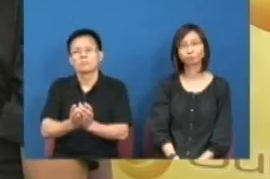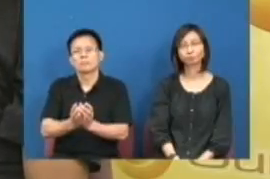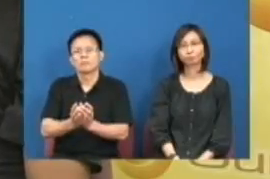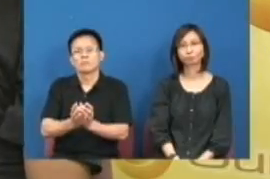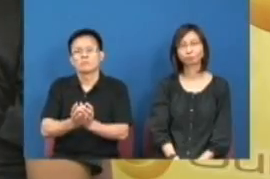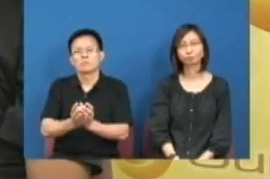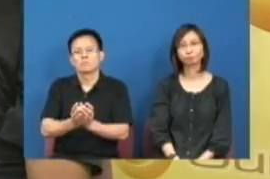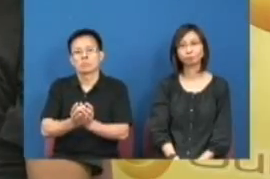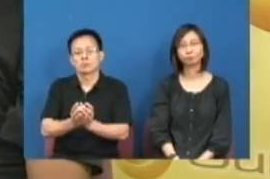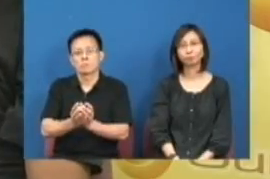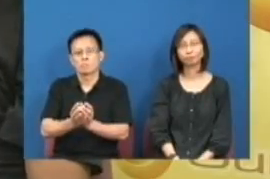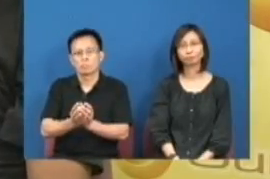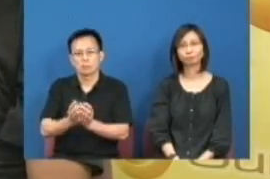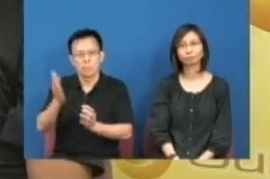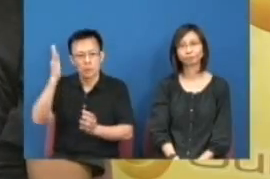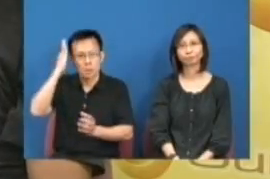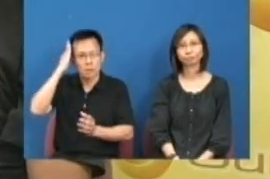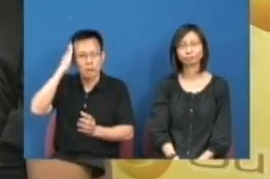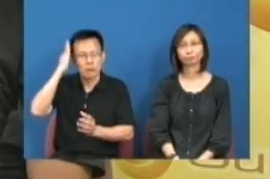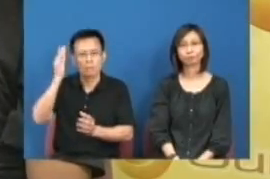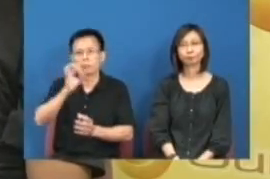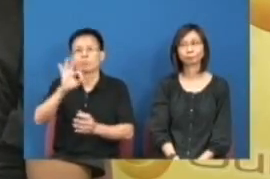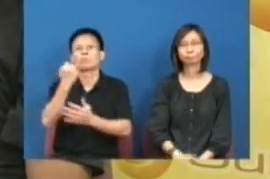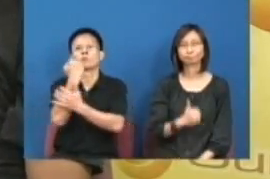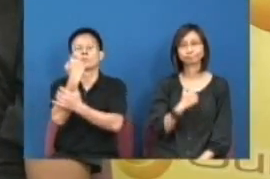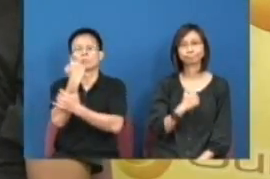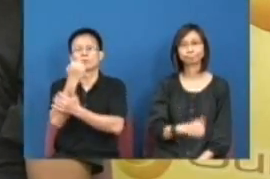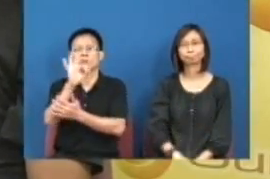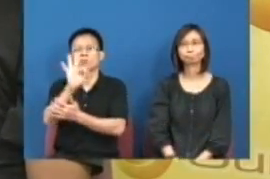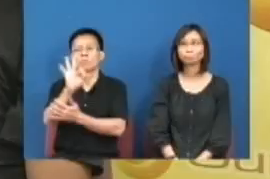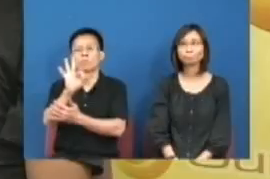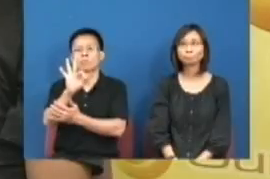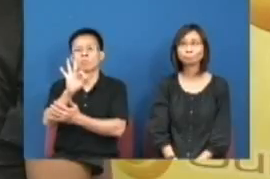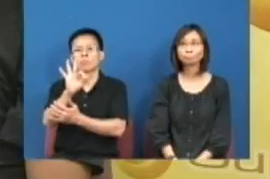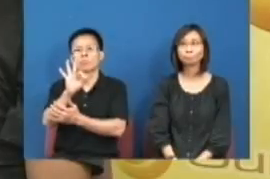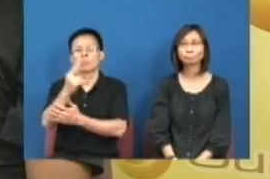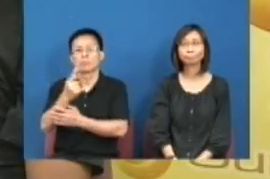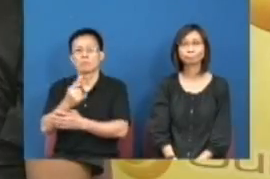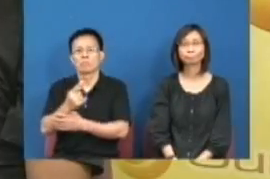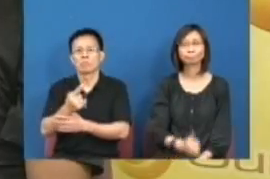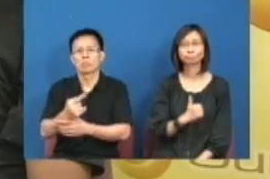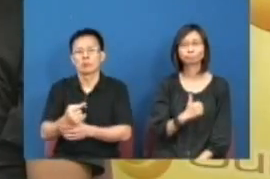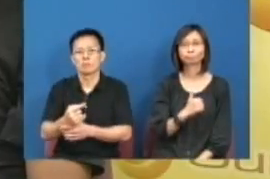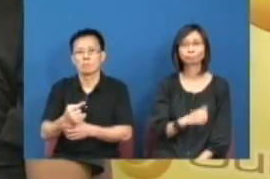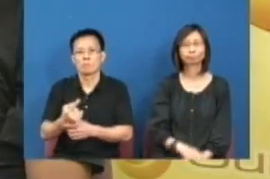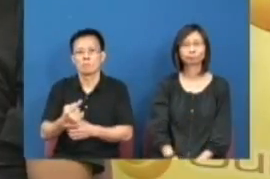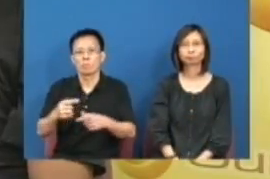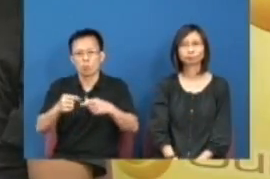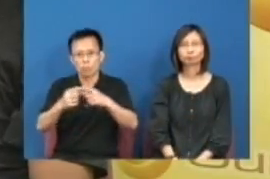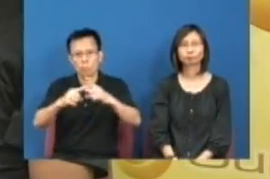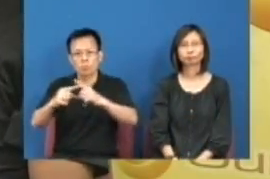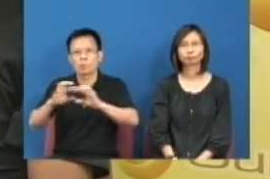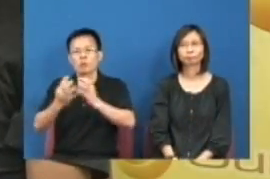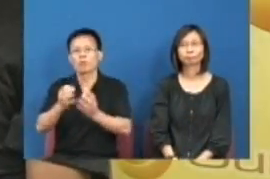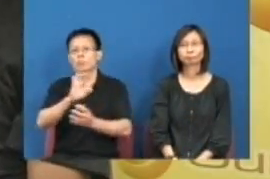嘅龍頭啦，即係民主黨就冇抗議噶。公民黨都冇抗議，就